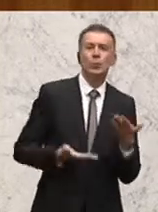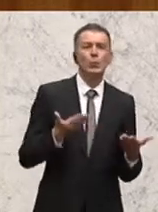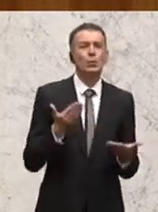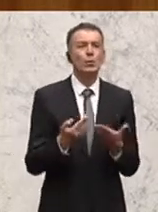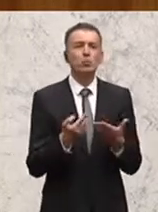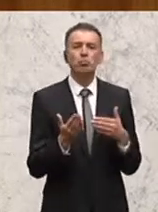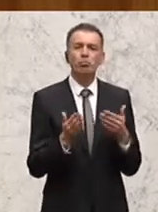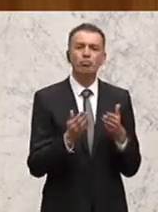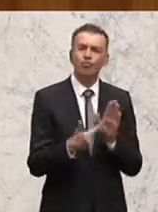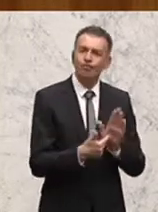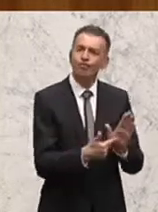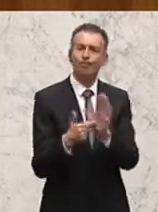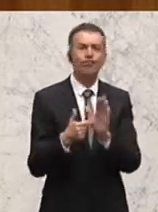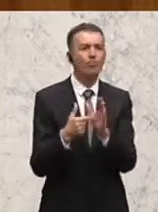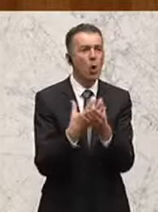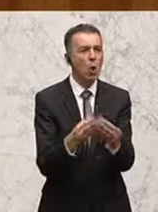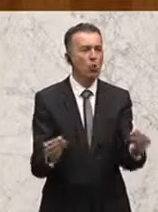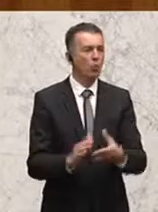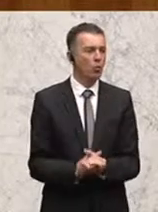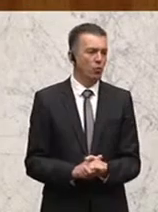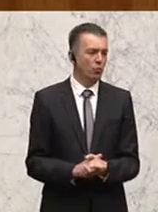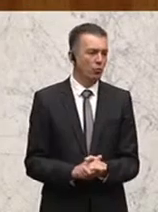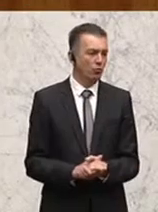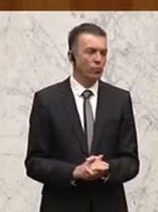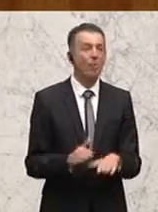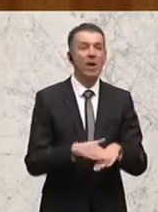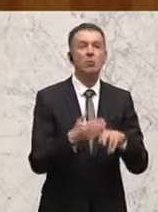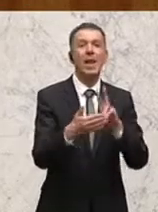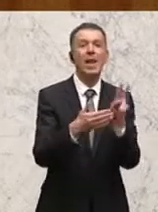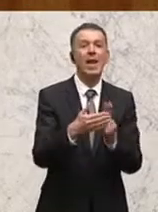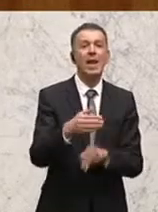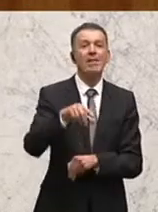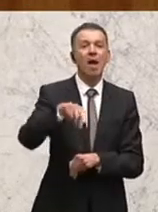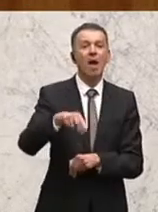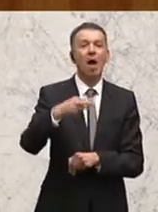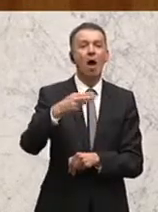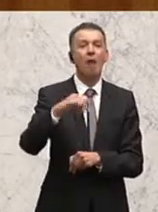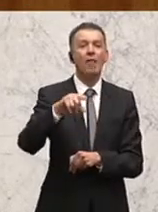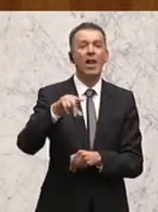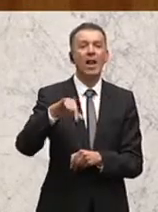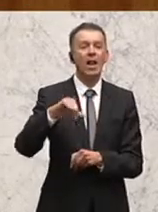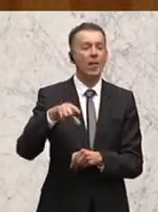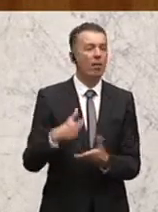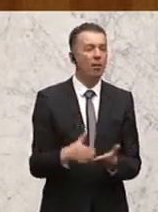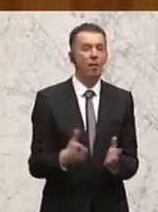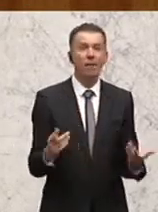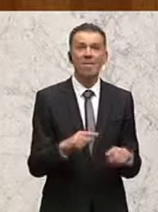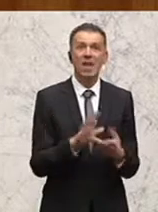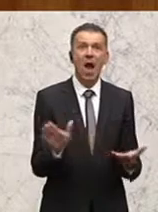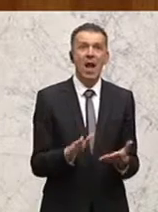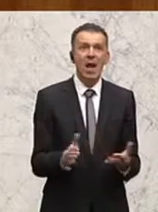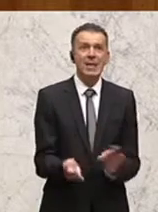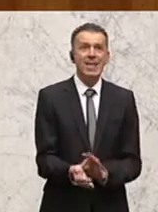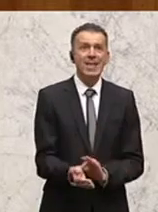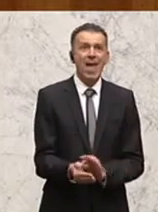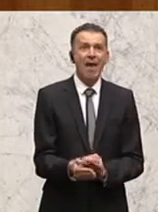Projekte als Lösung vorstellen, der Lese-Philipp, dann muss ich sagen, wir alle werden zum Zappel-Philipp, wenn